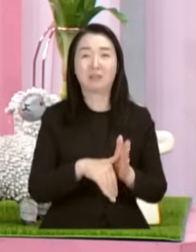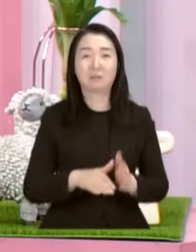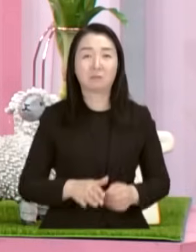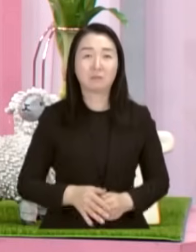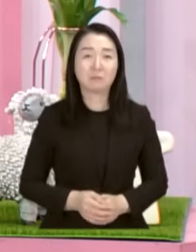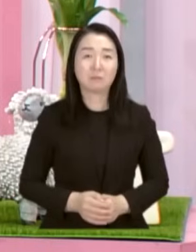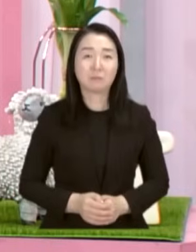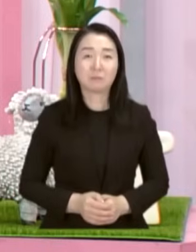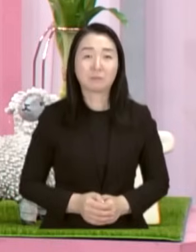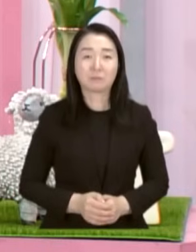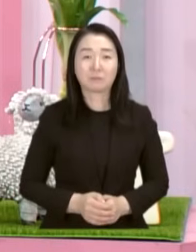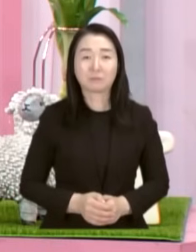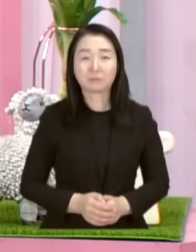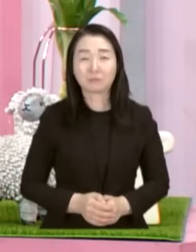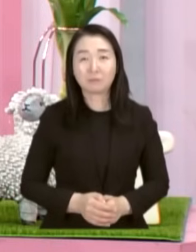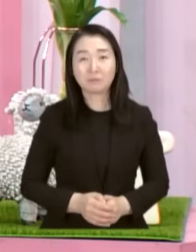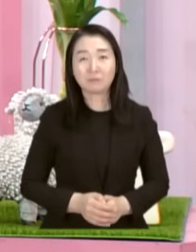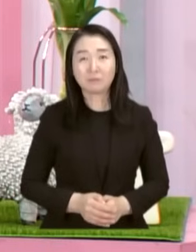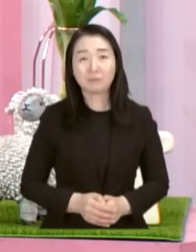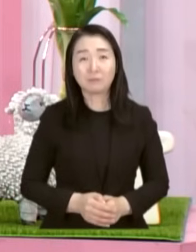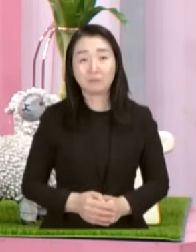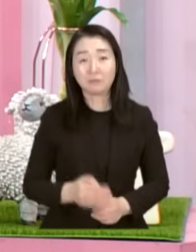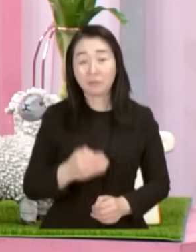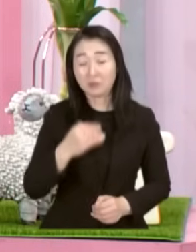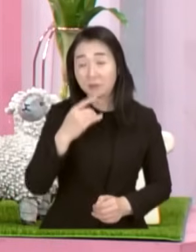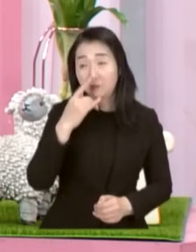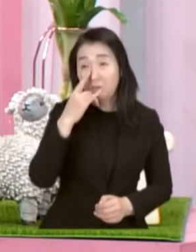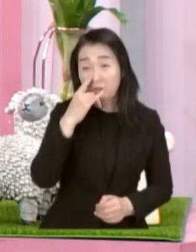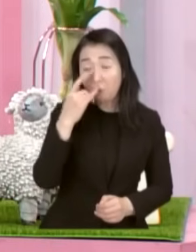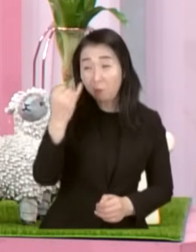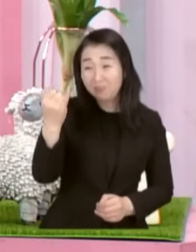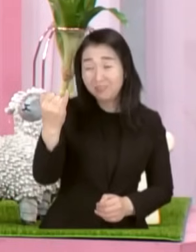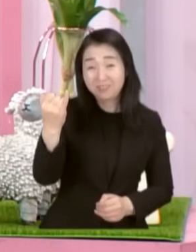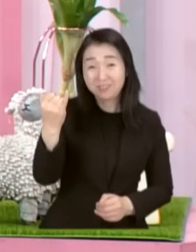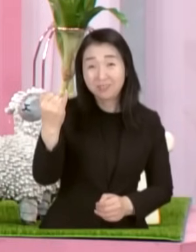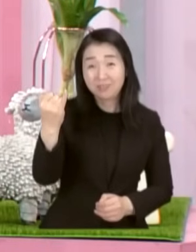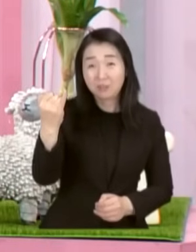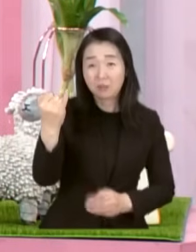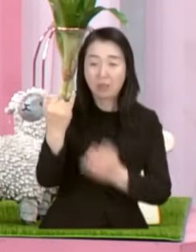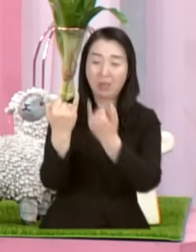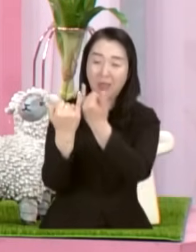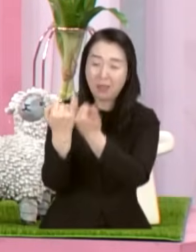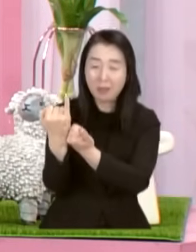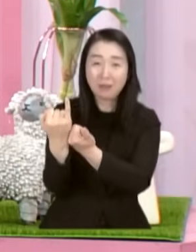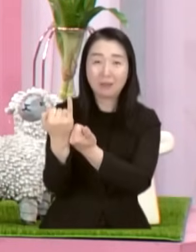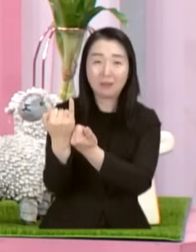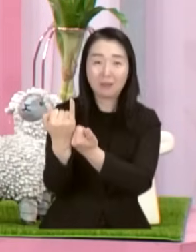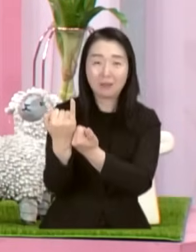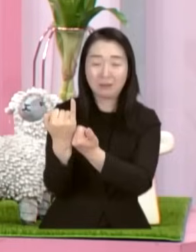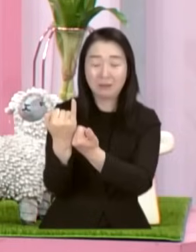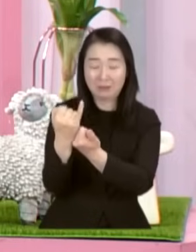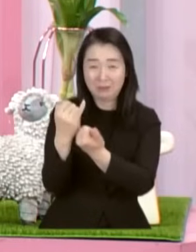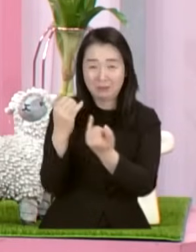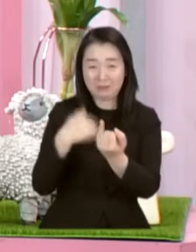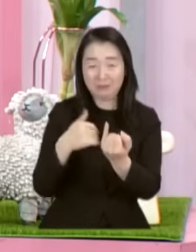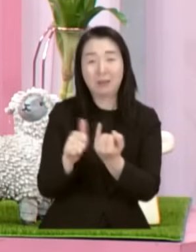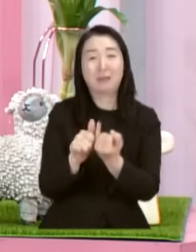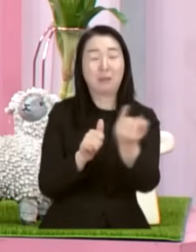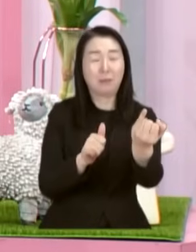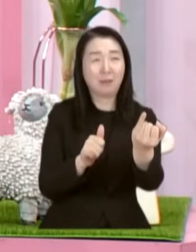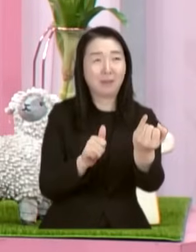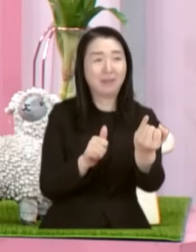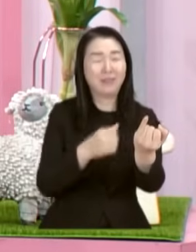시절에. 네. 아 나는 그래도 어머니에게는 불효 자식이고 아내에게는 대책 없는